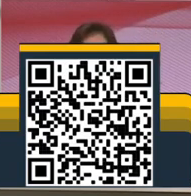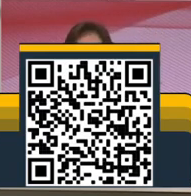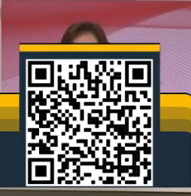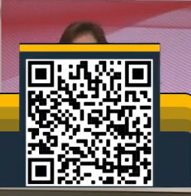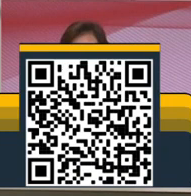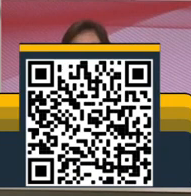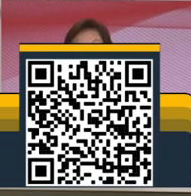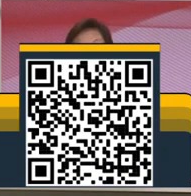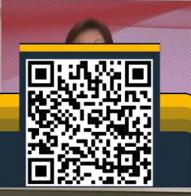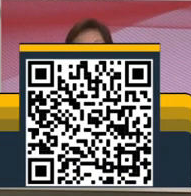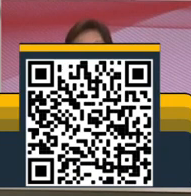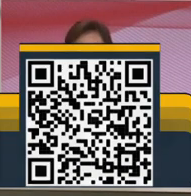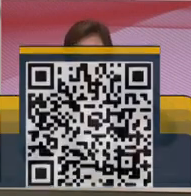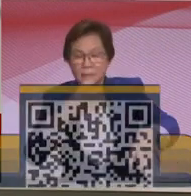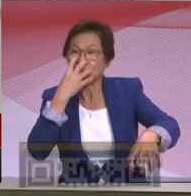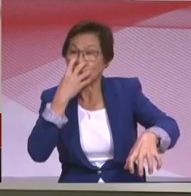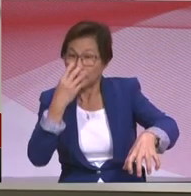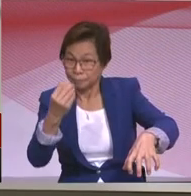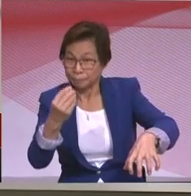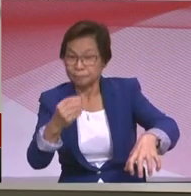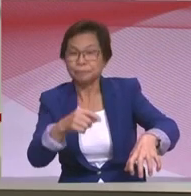di daerah Seremban